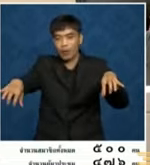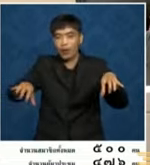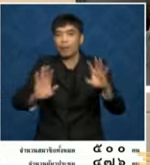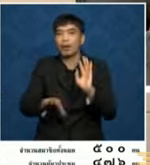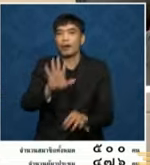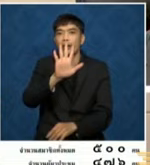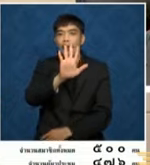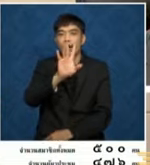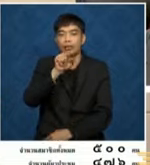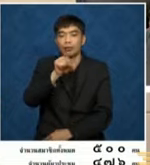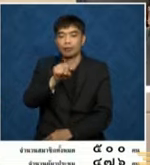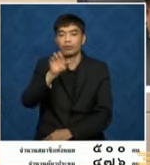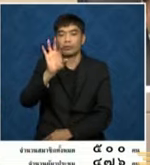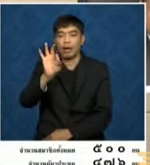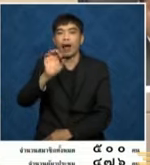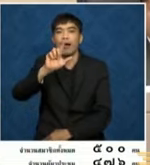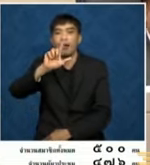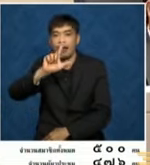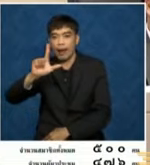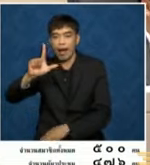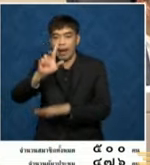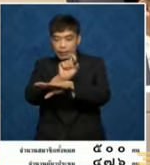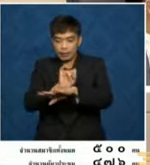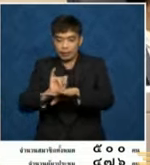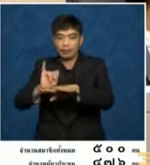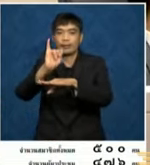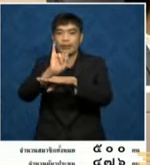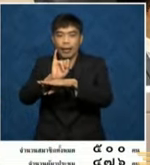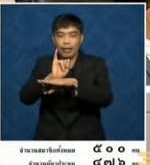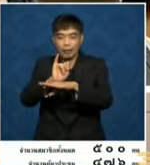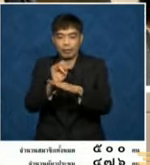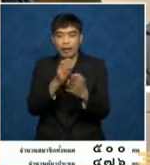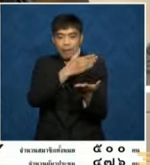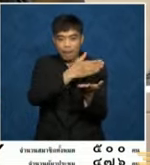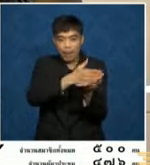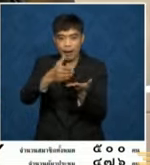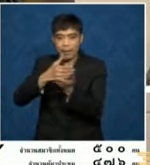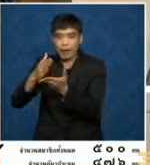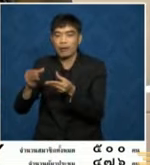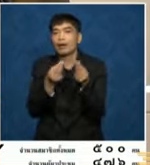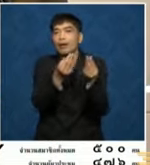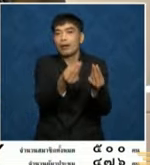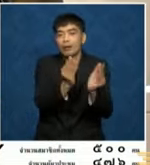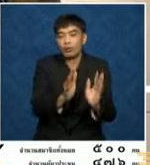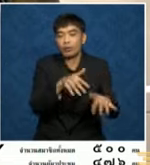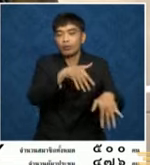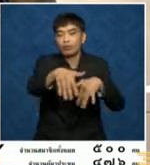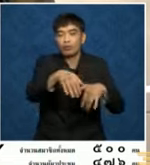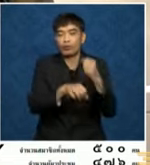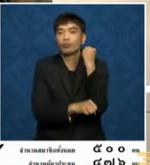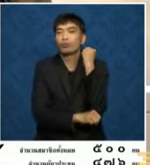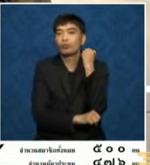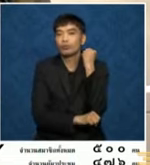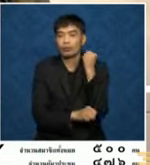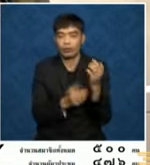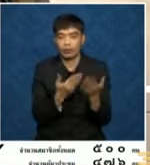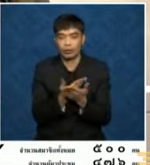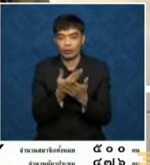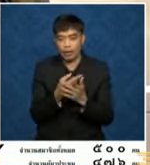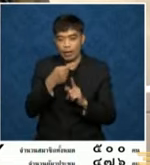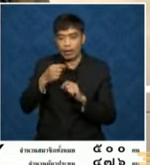5.9 ล้านไร่เพื่อนำมาจัดสรรให้กับประชาชนที่ยากไร้มีรายได้ปีหนึ่